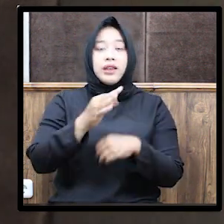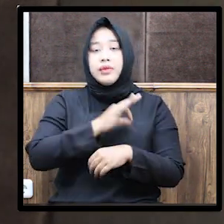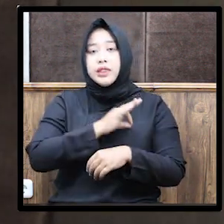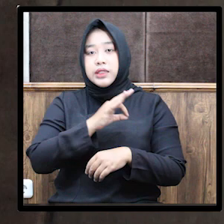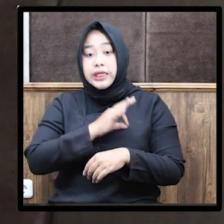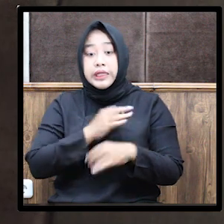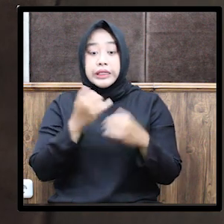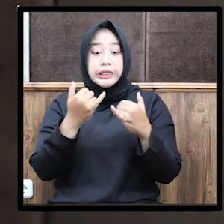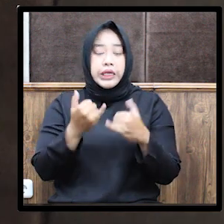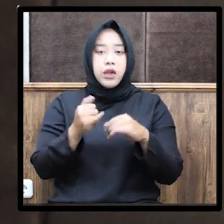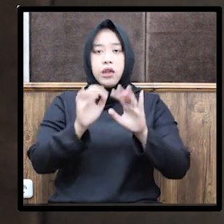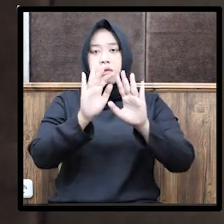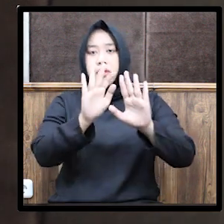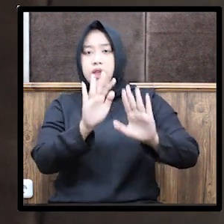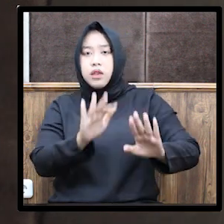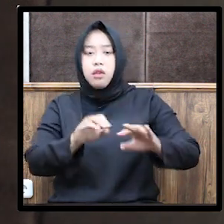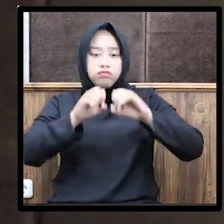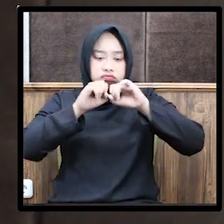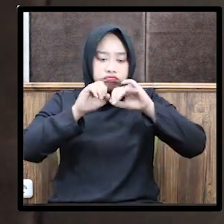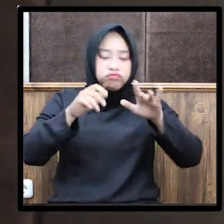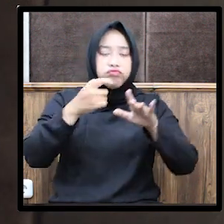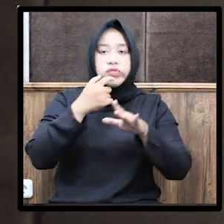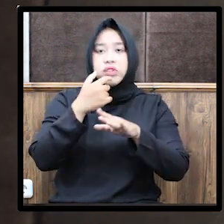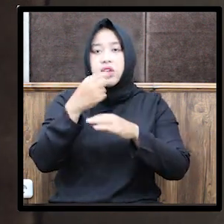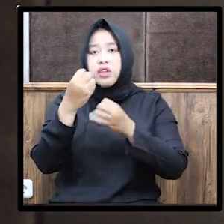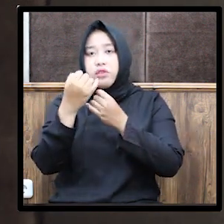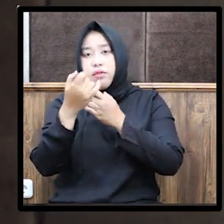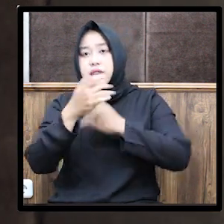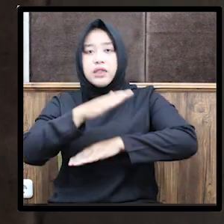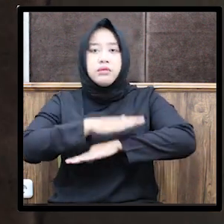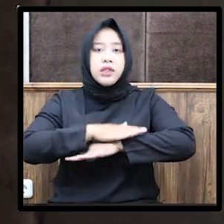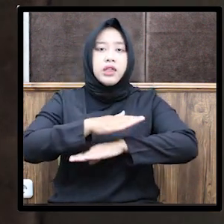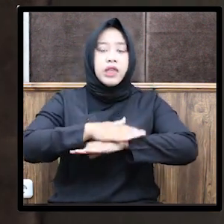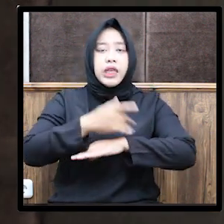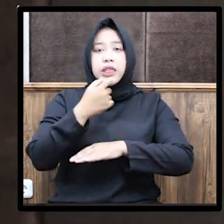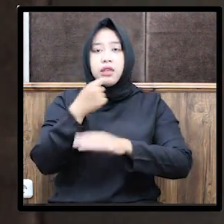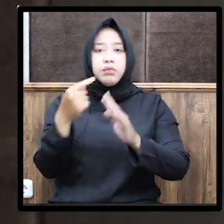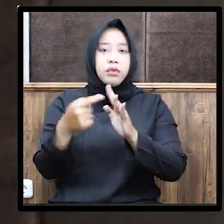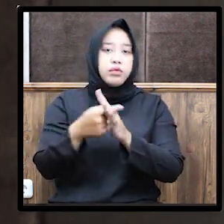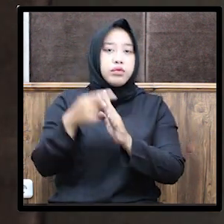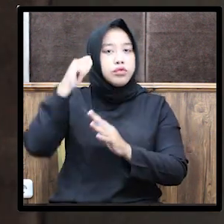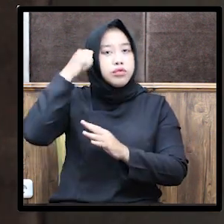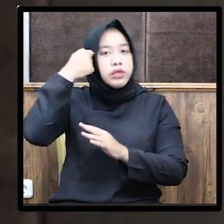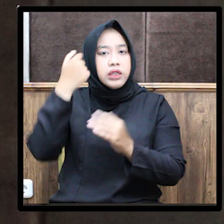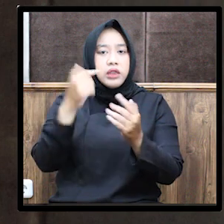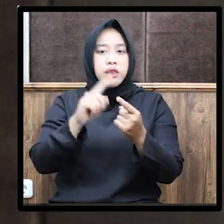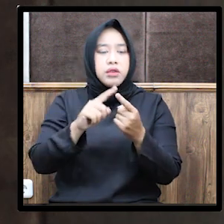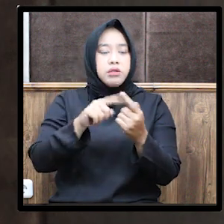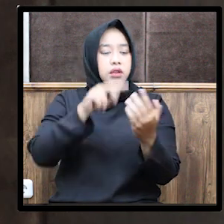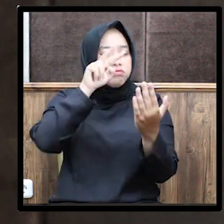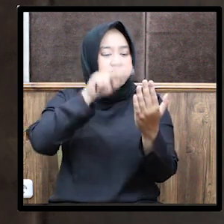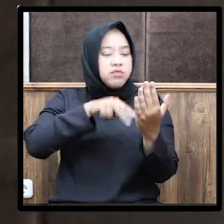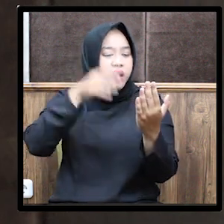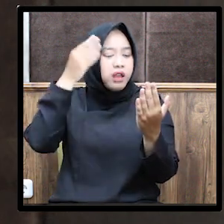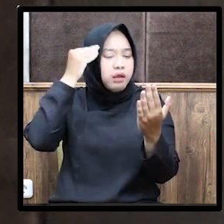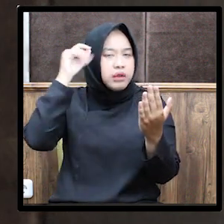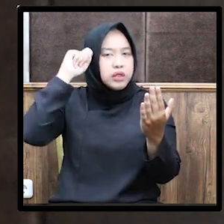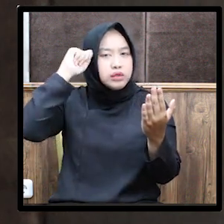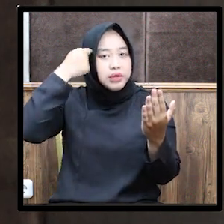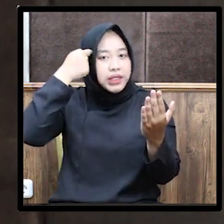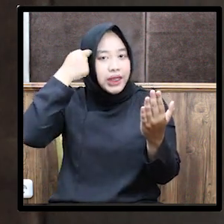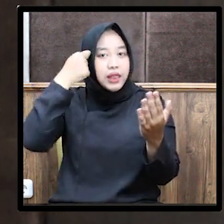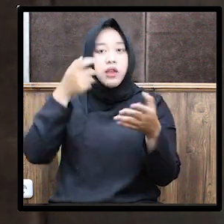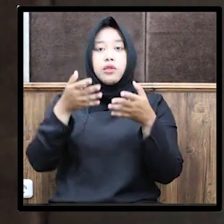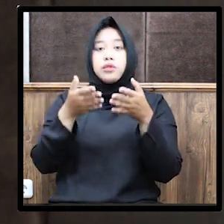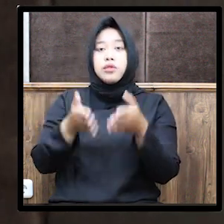tidak tersampaikan kepada mereka. Media-media yang ada itu sulit dipahami, gitu. Terutama